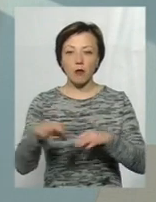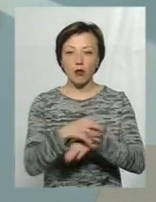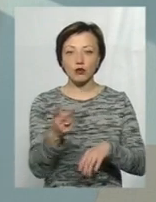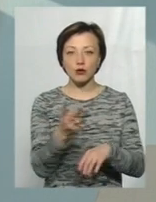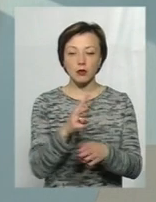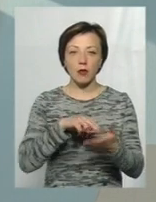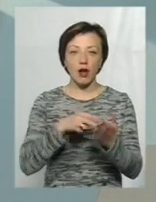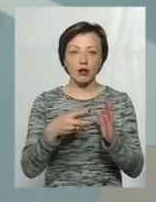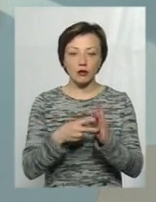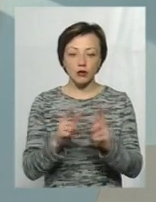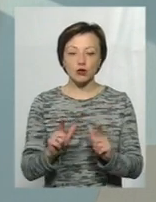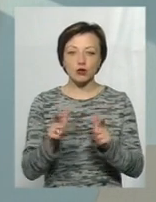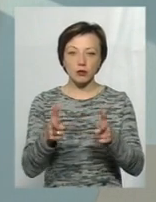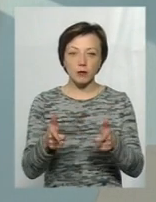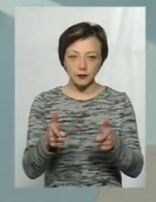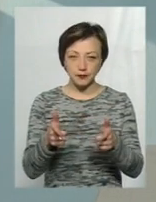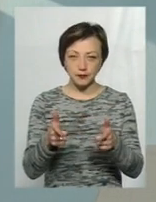планує вступати